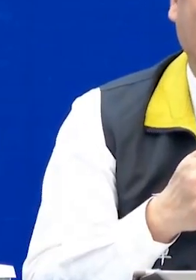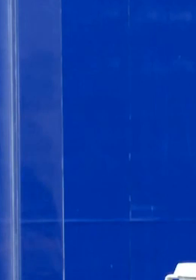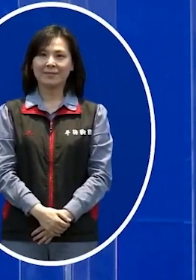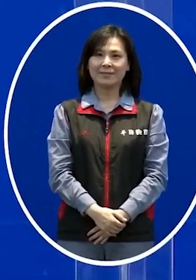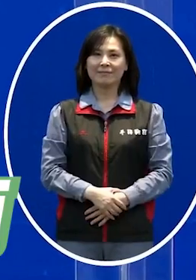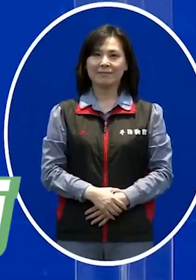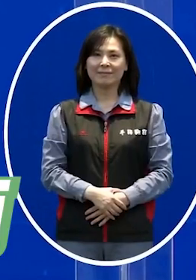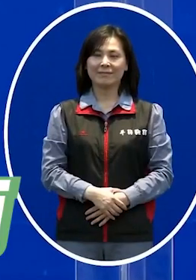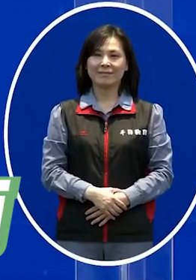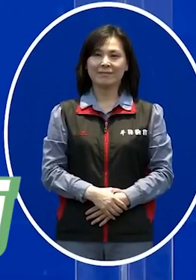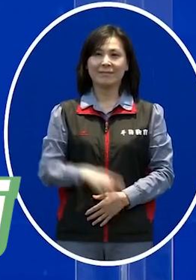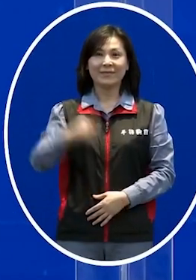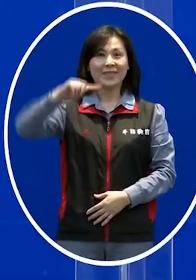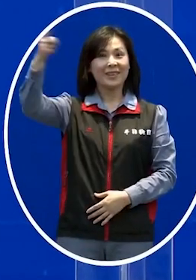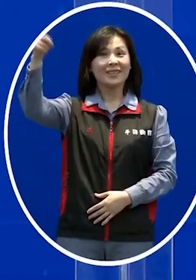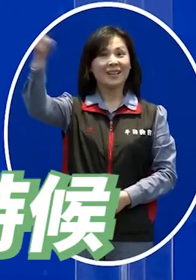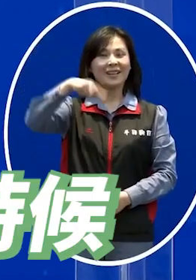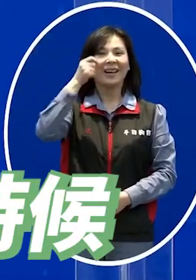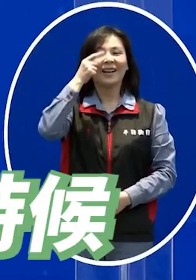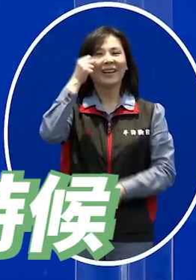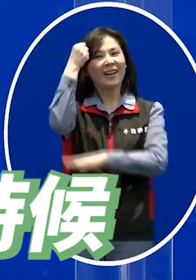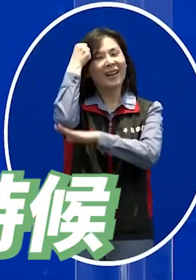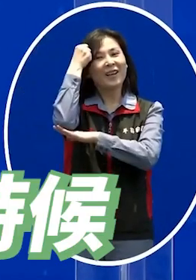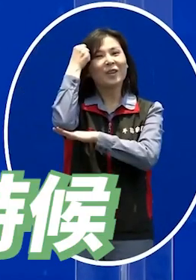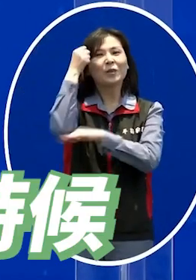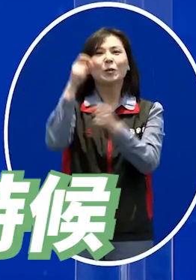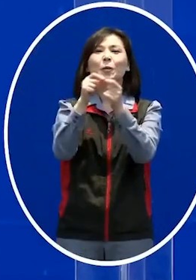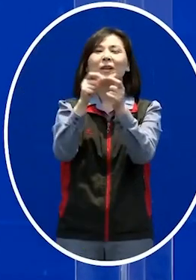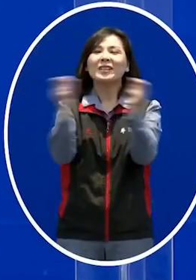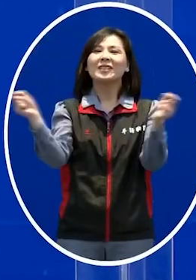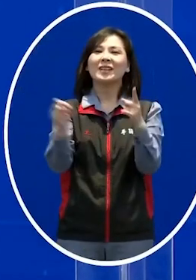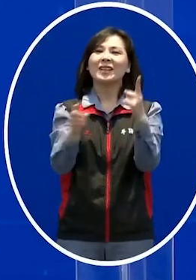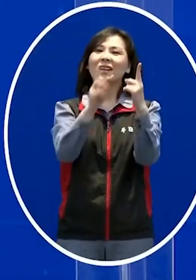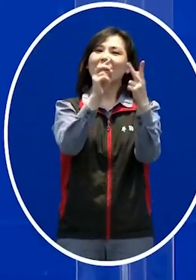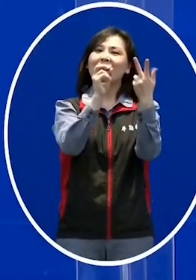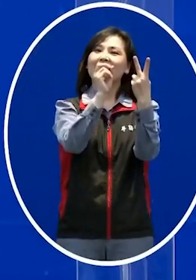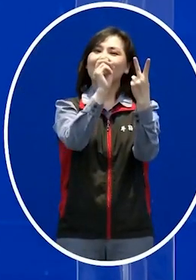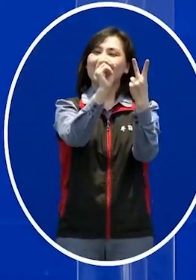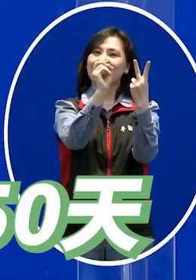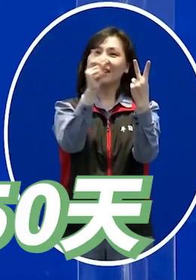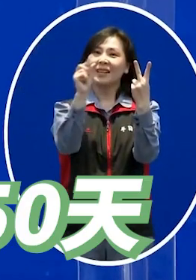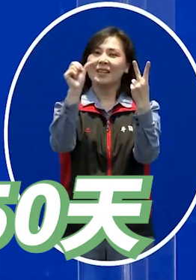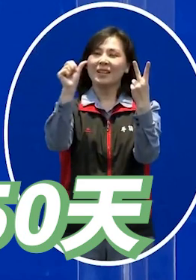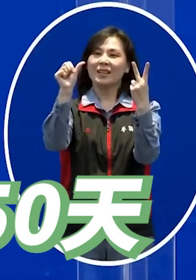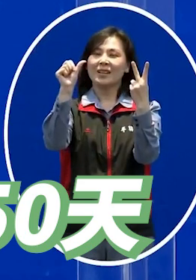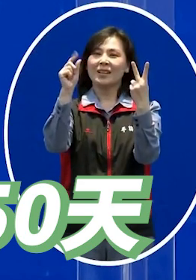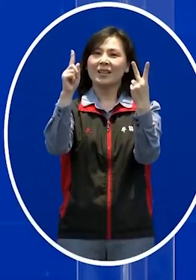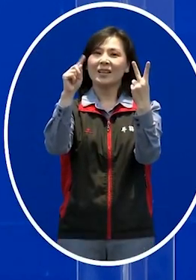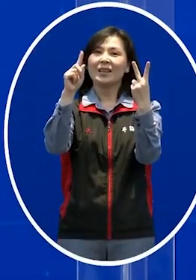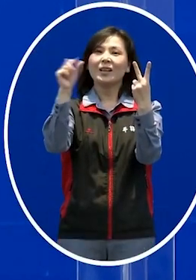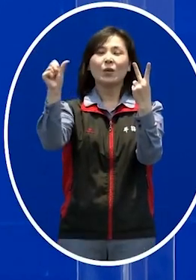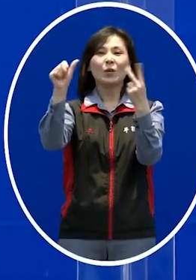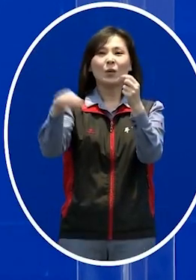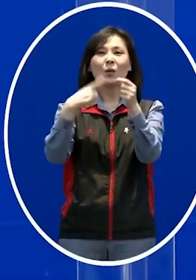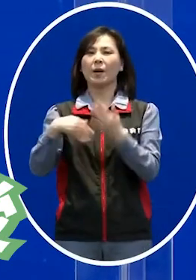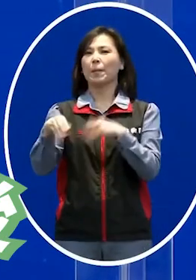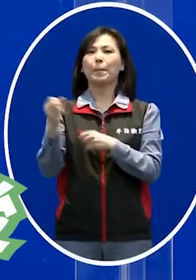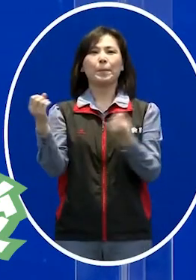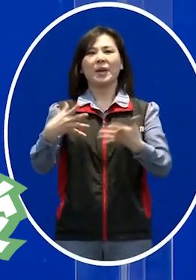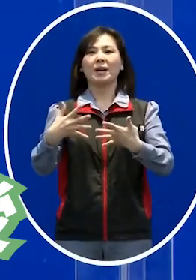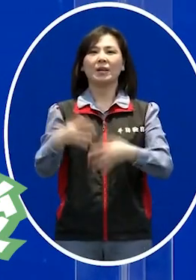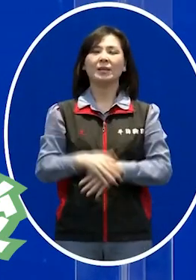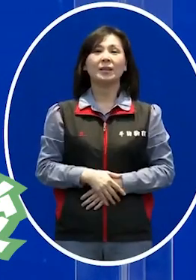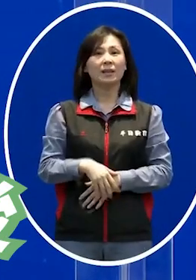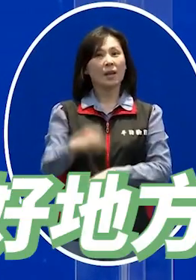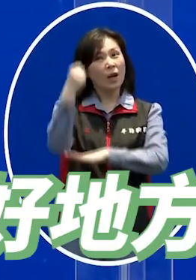完。 上一次在台南住的比较久的是2015年的时候，在台南为了登革热待了50天，整整50天。住